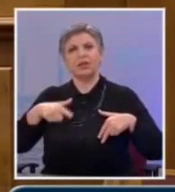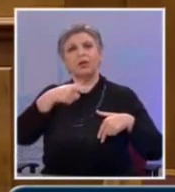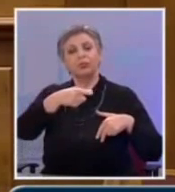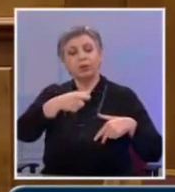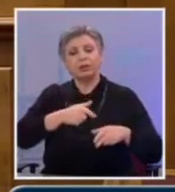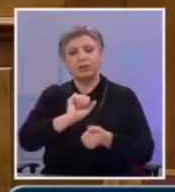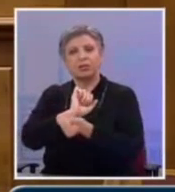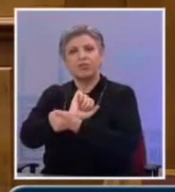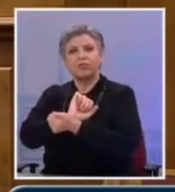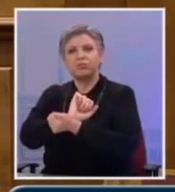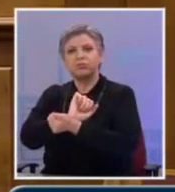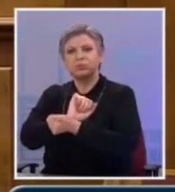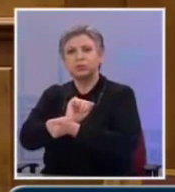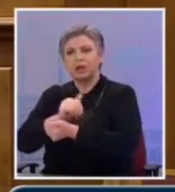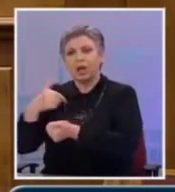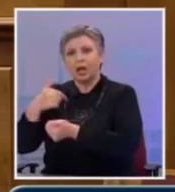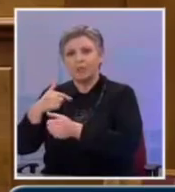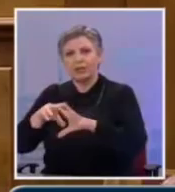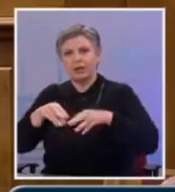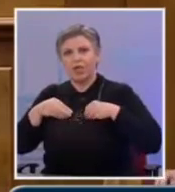που θα μας δένουν τα χέρια.